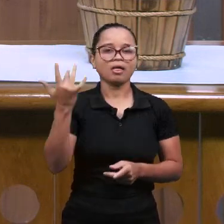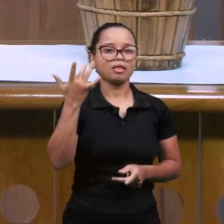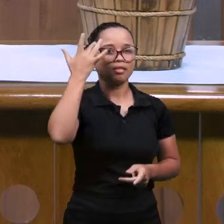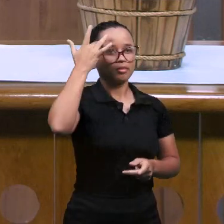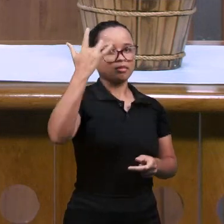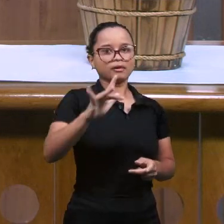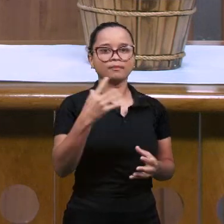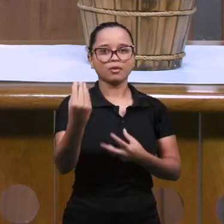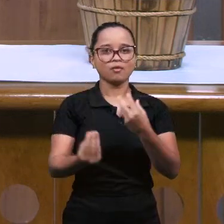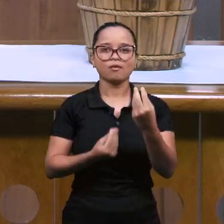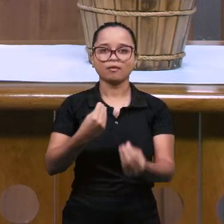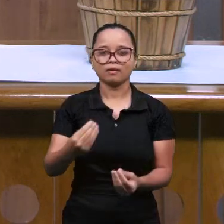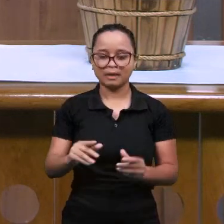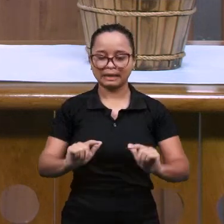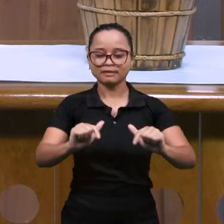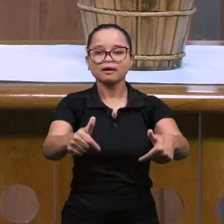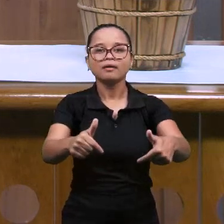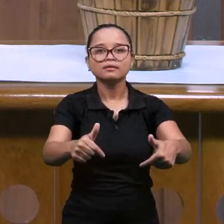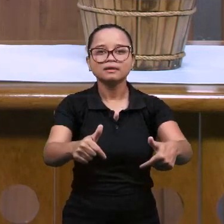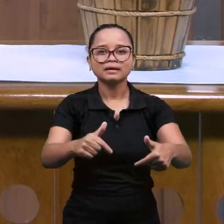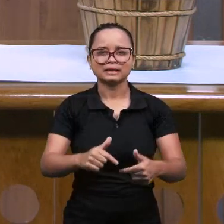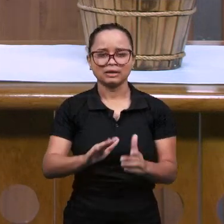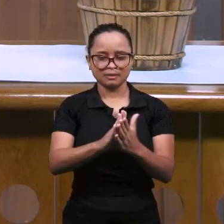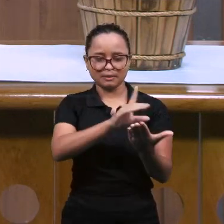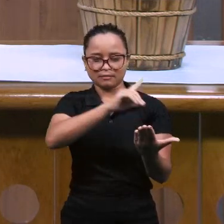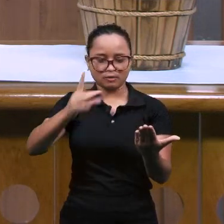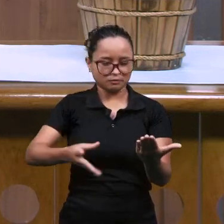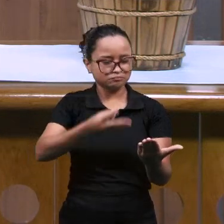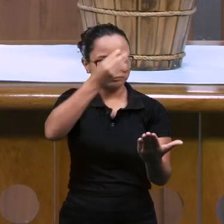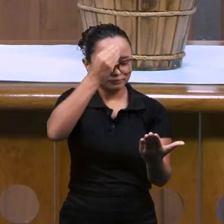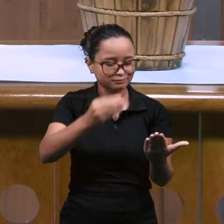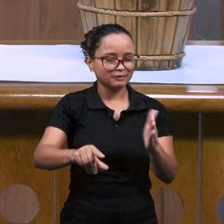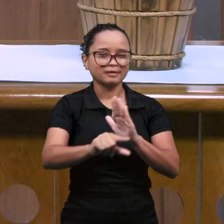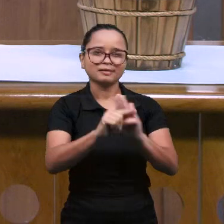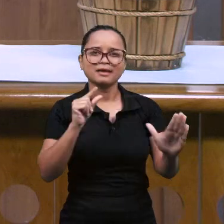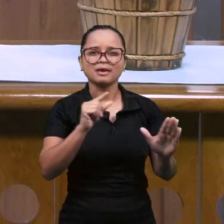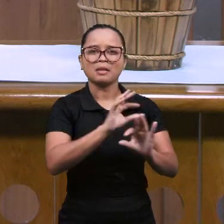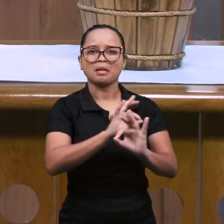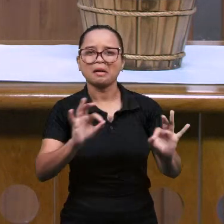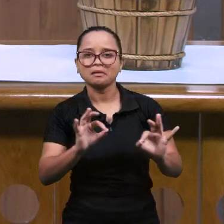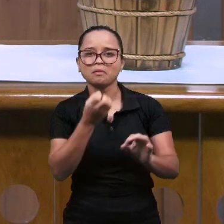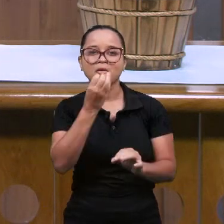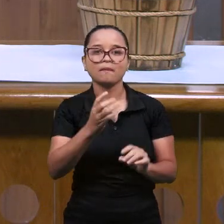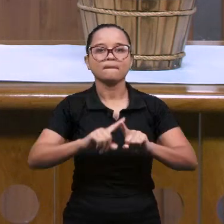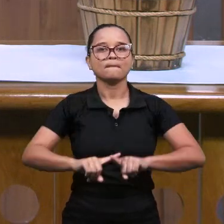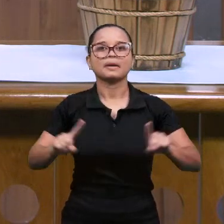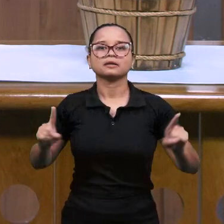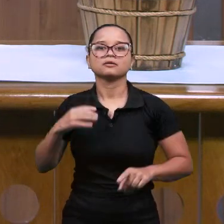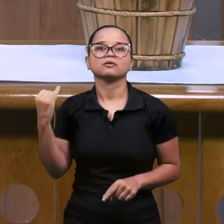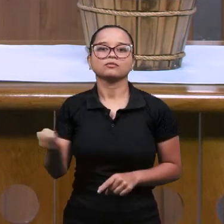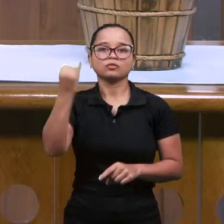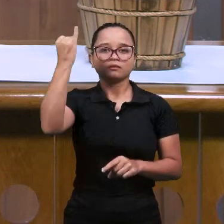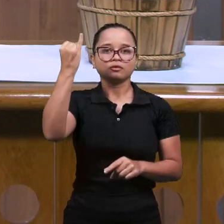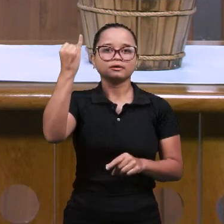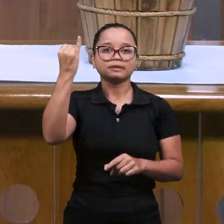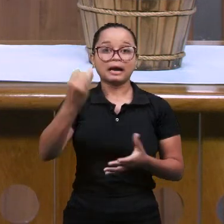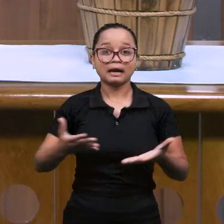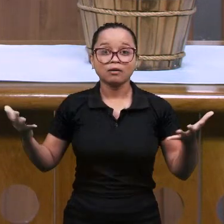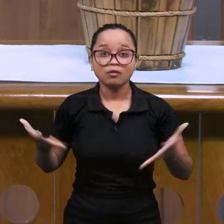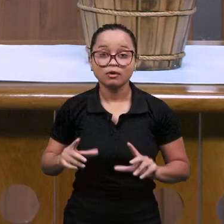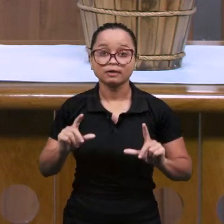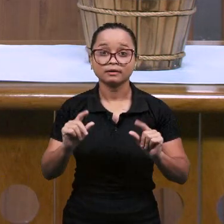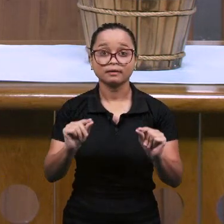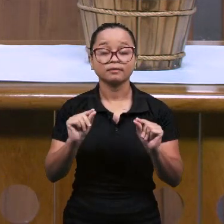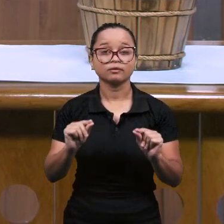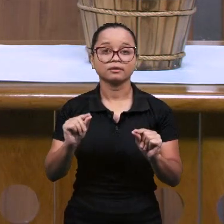tout le monde savait, la Bible décorée, des versets ici, tout va bien. Mais ce qui importe maintenant, c'est la nourriture. Les frères et sœurs